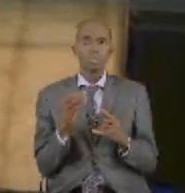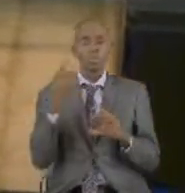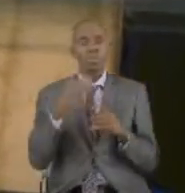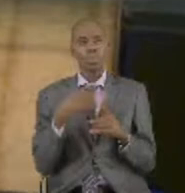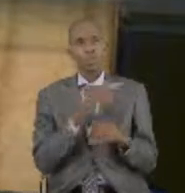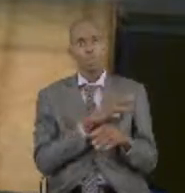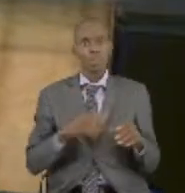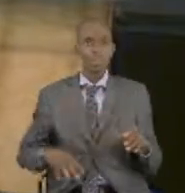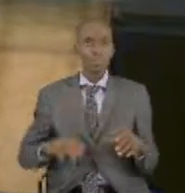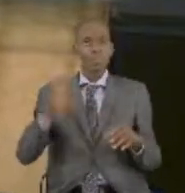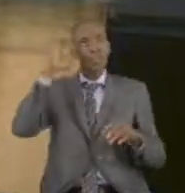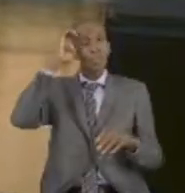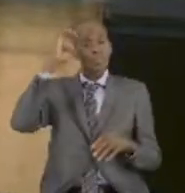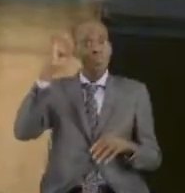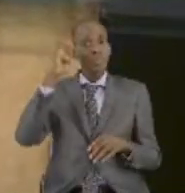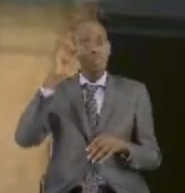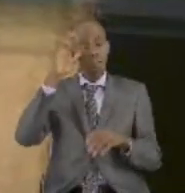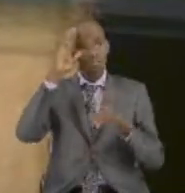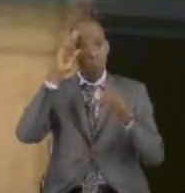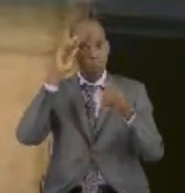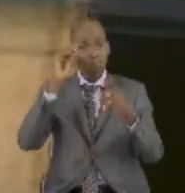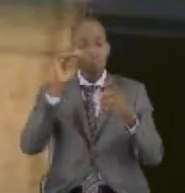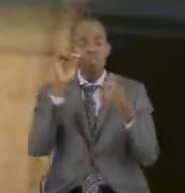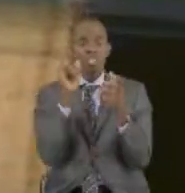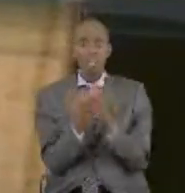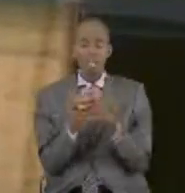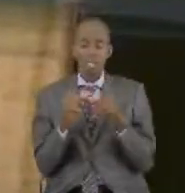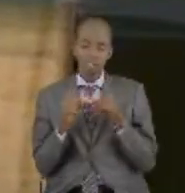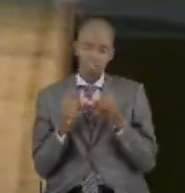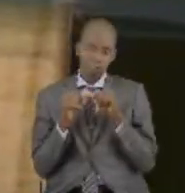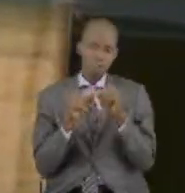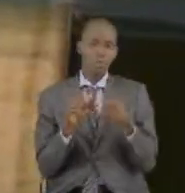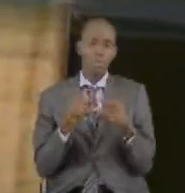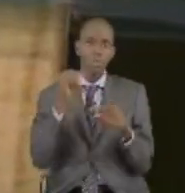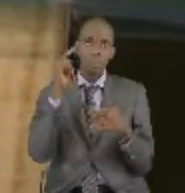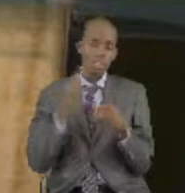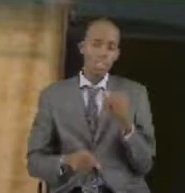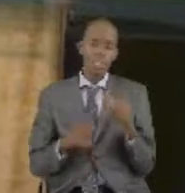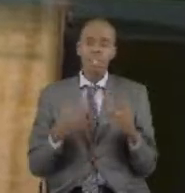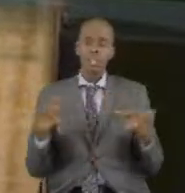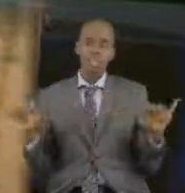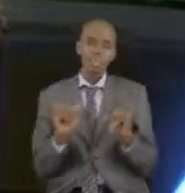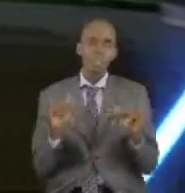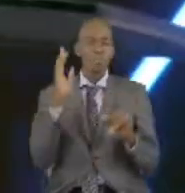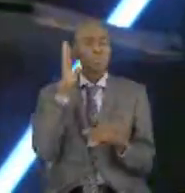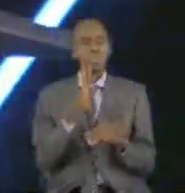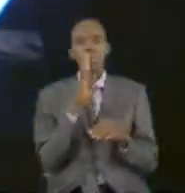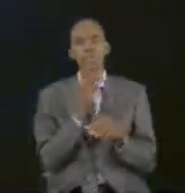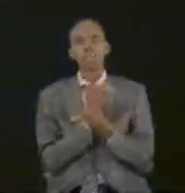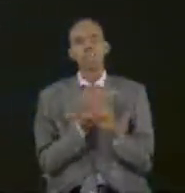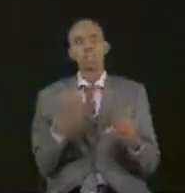persévéra jusqu'à la fin sera saw v greystoke